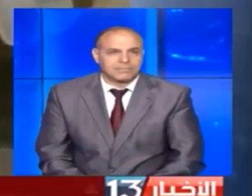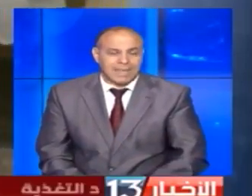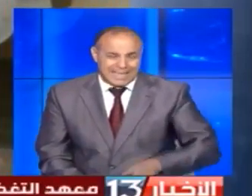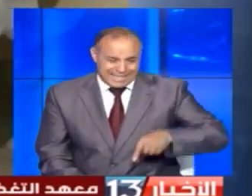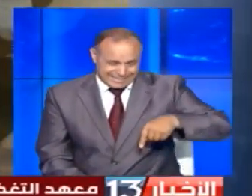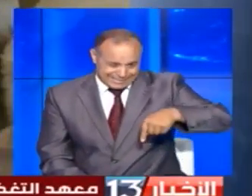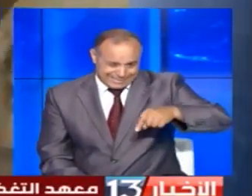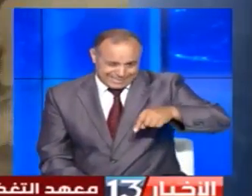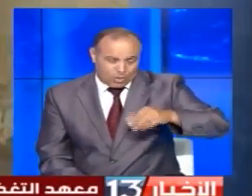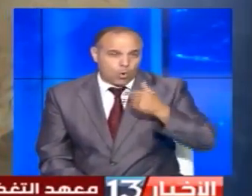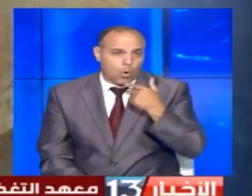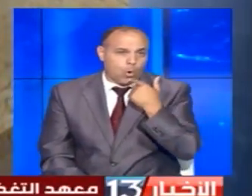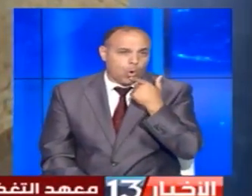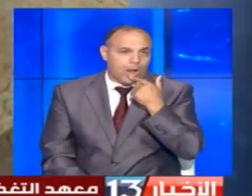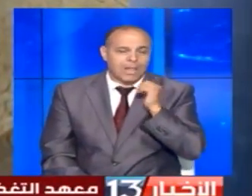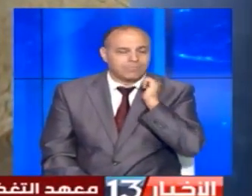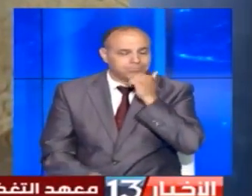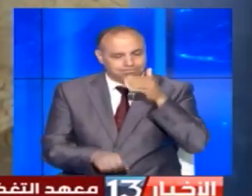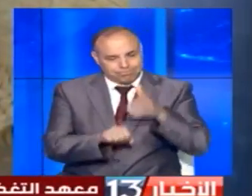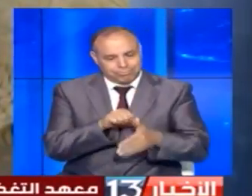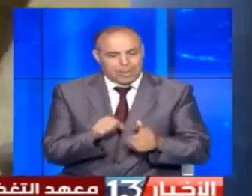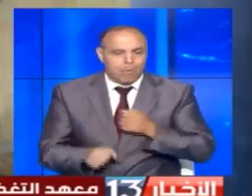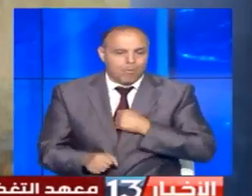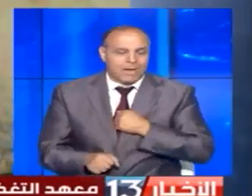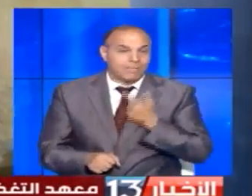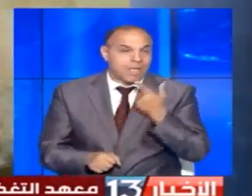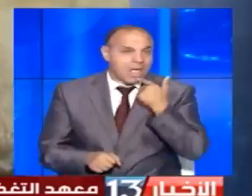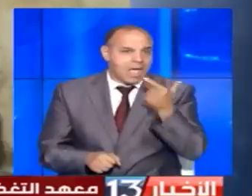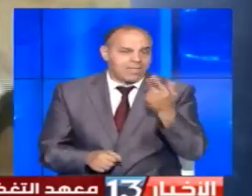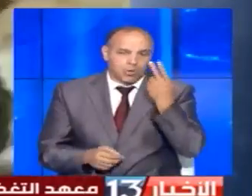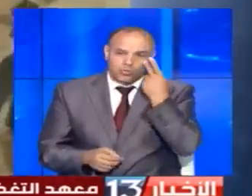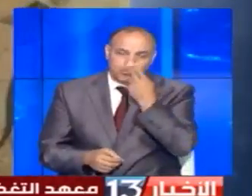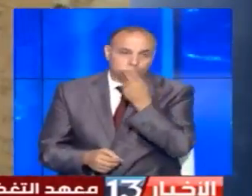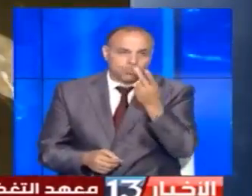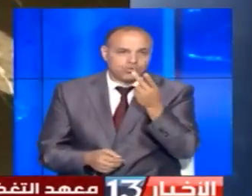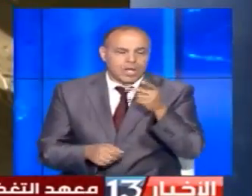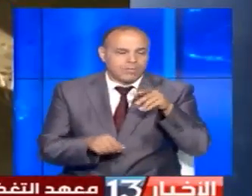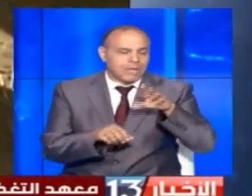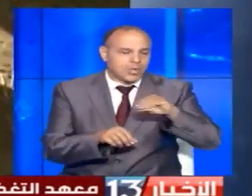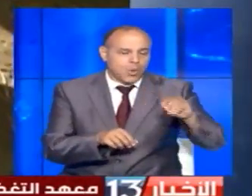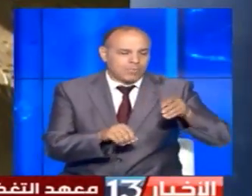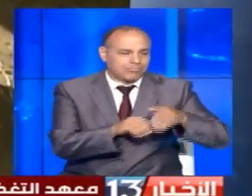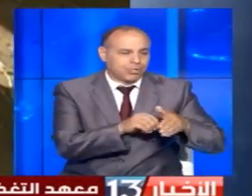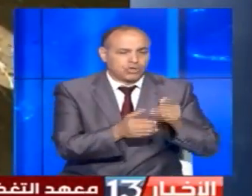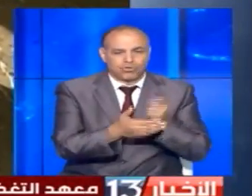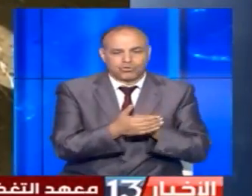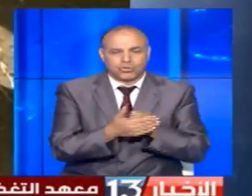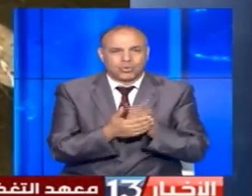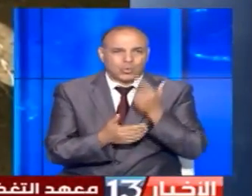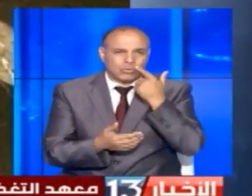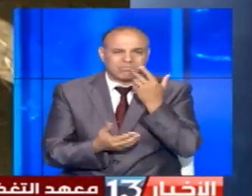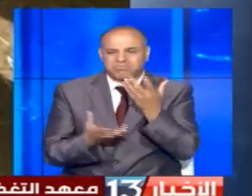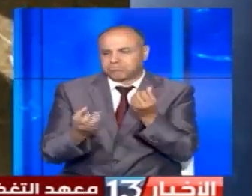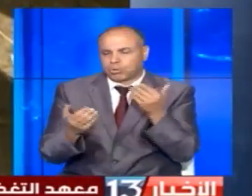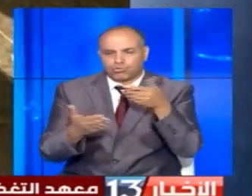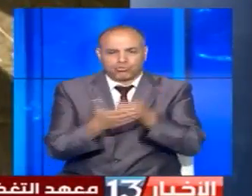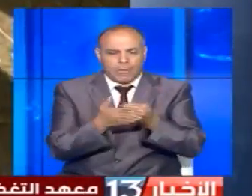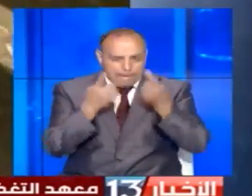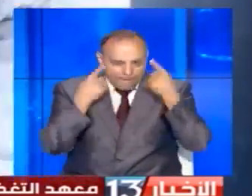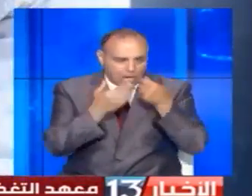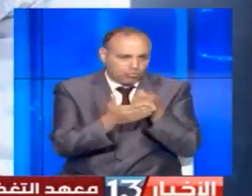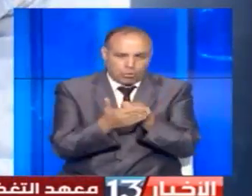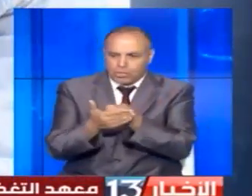أيام تفصلنا عن عيد الأضحى المبارك، ومعها تشهد أسواق الأضاحي إقبالاً وصف بالكثيف لاقتناء